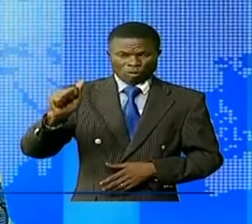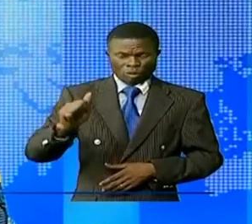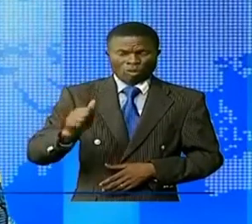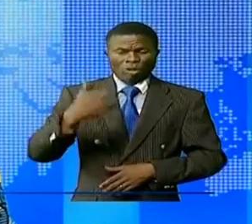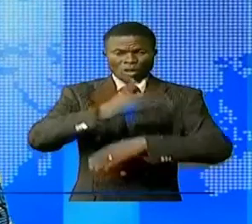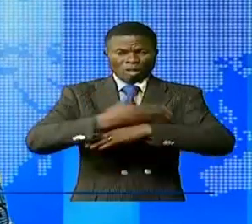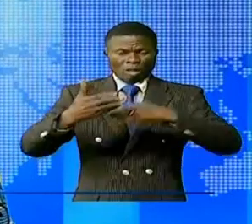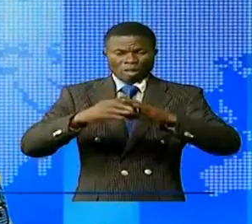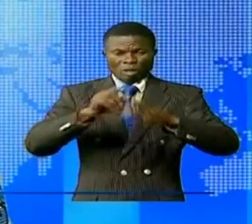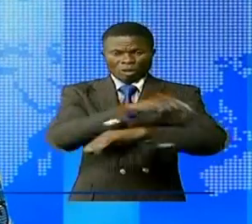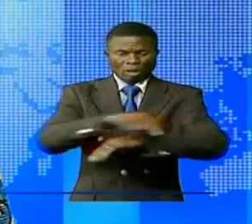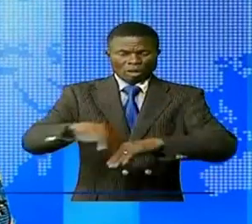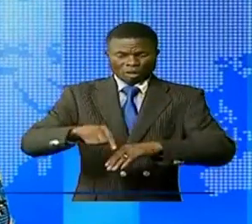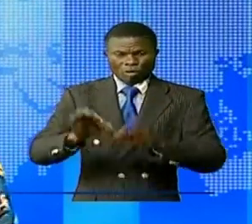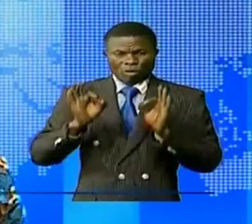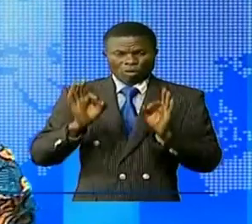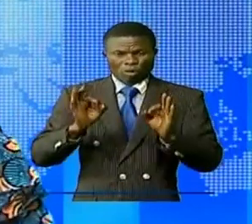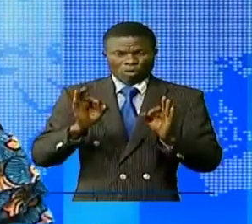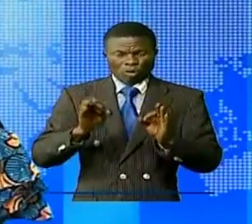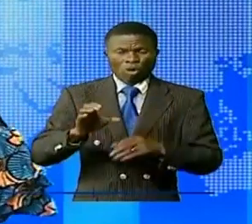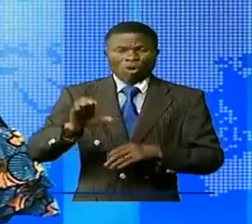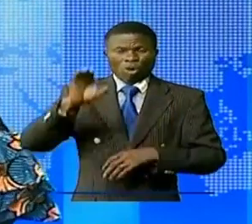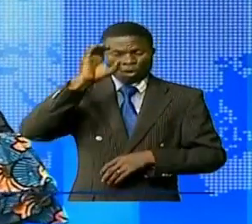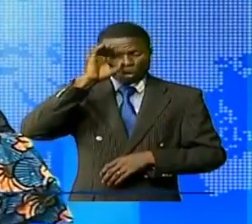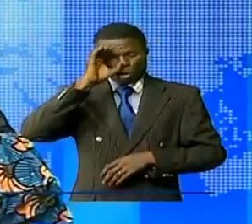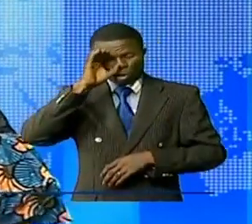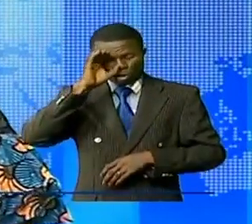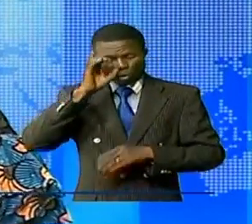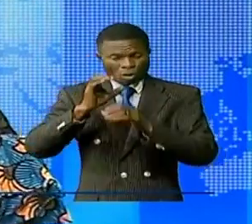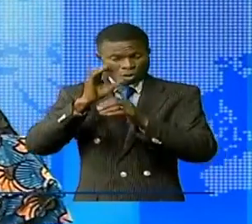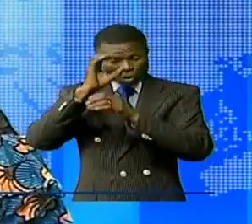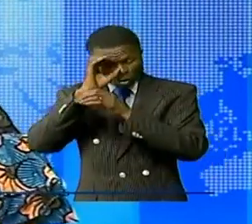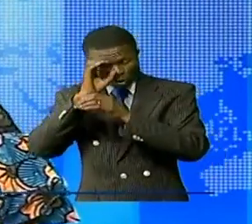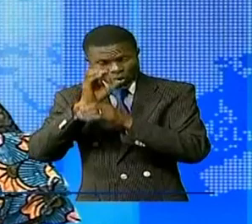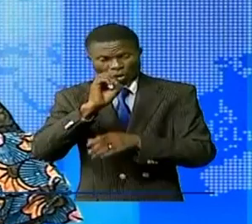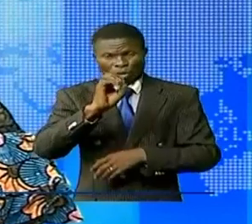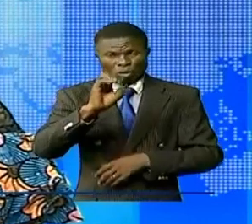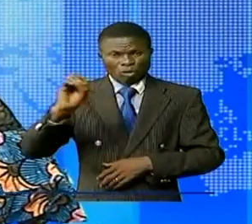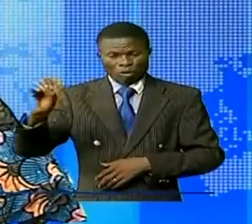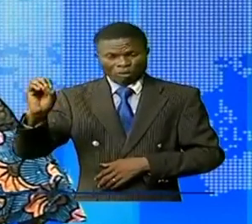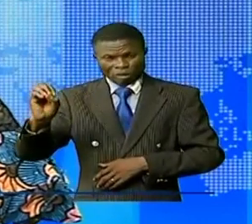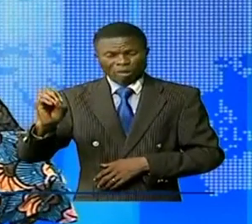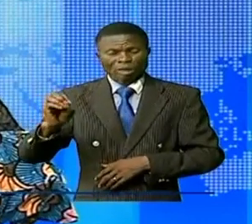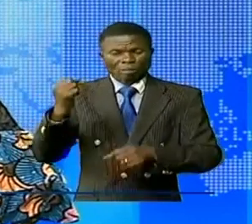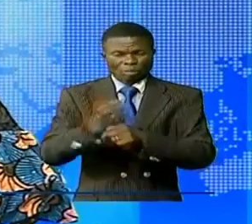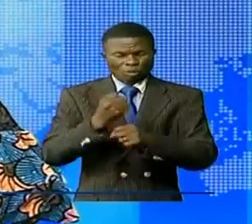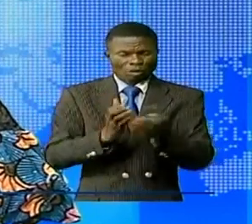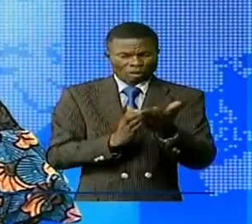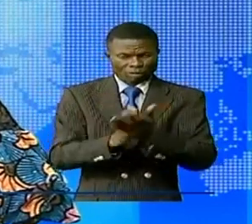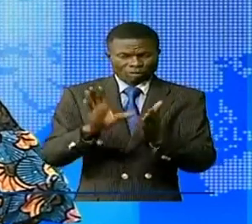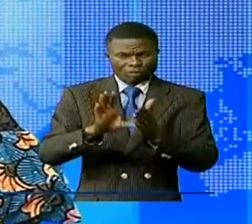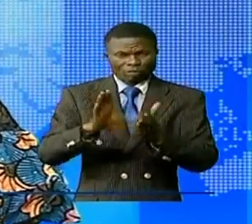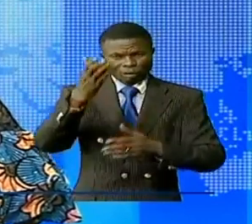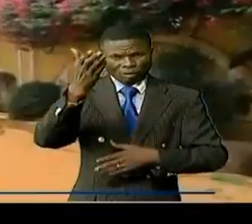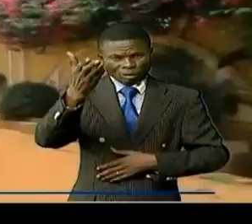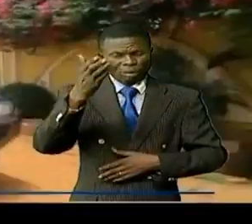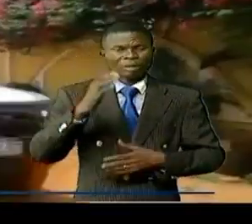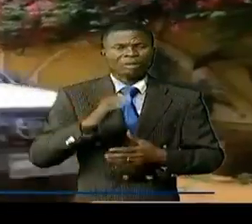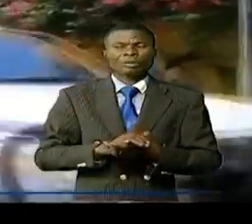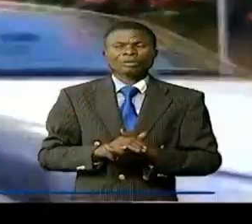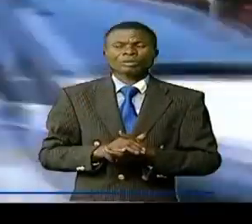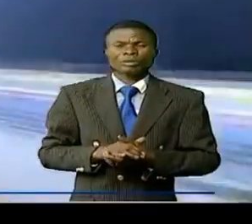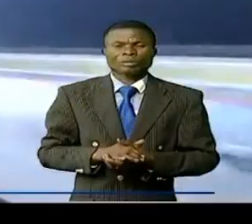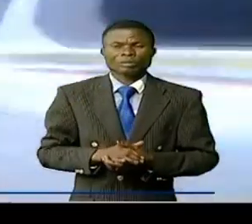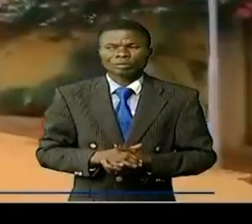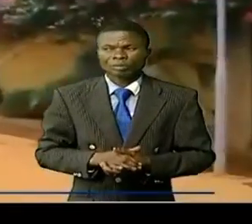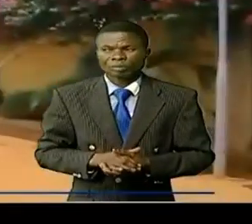administratifs de l'Office congolais de contrôle. Amélioration des conditions de travail oblige. Reportage Junior Sélémane. Suivant sa